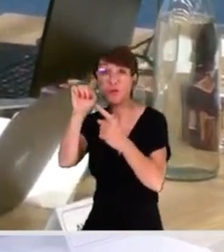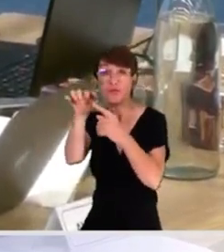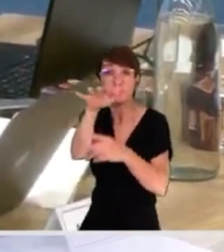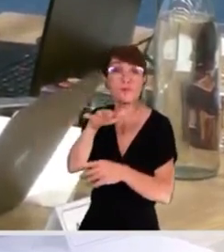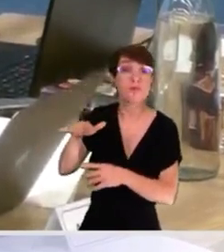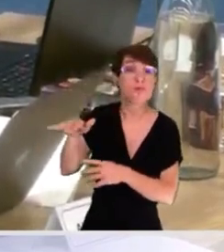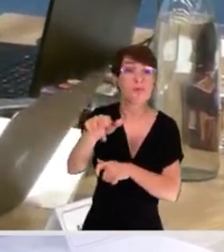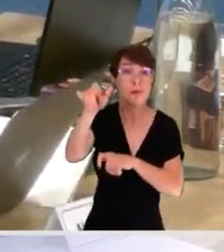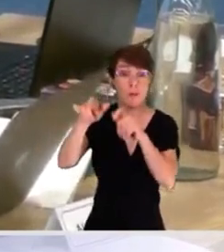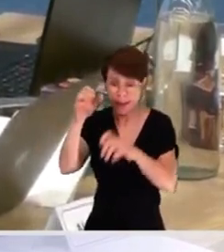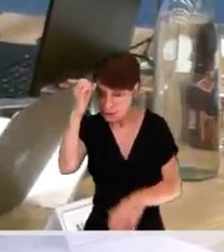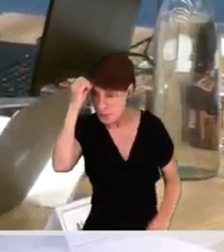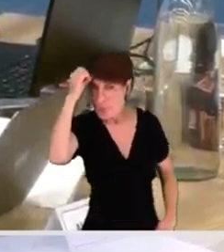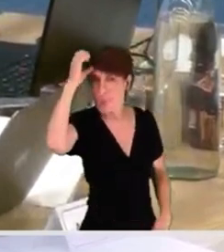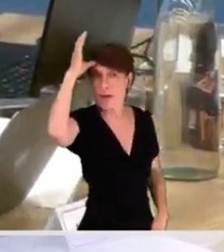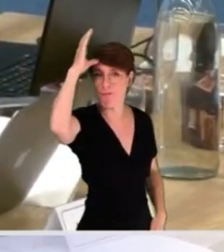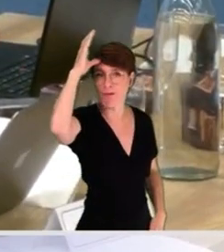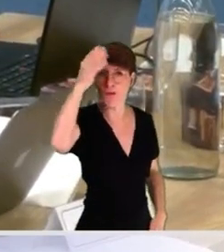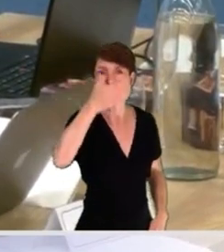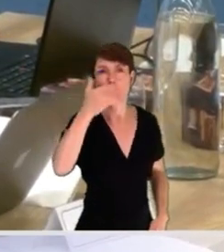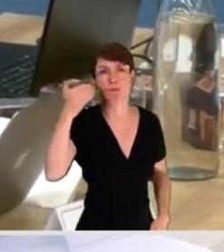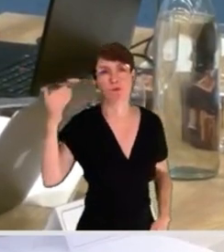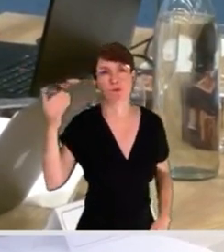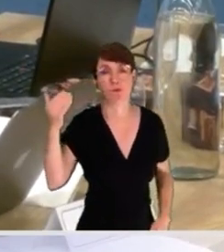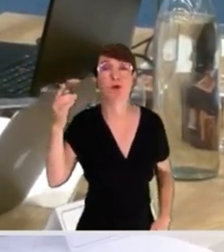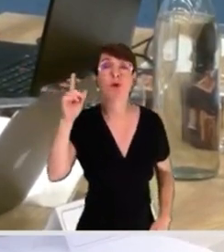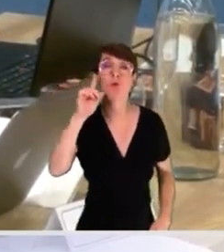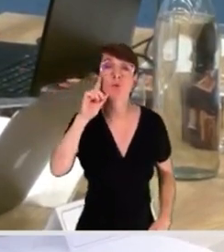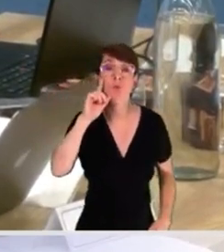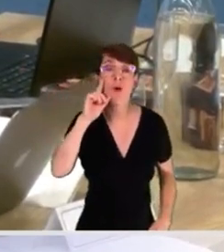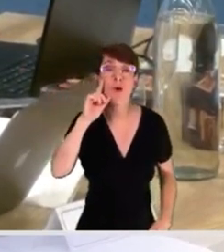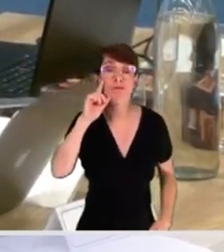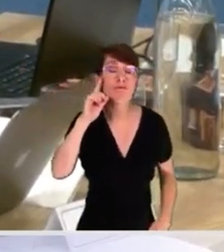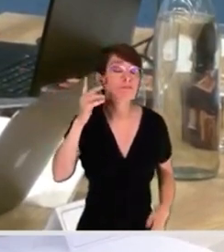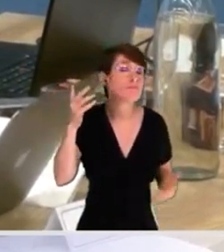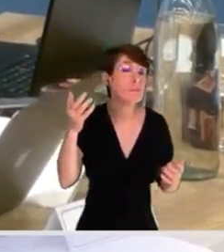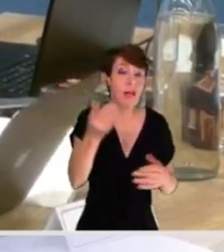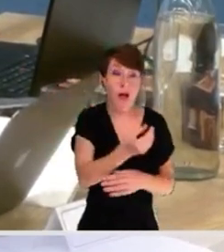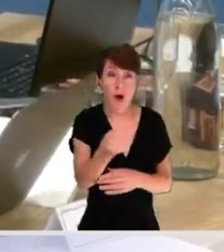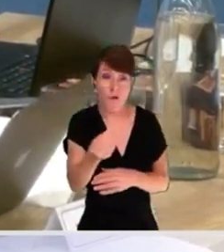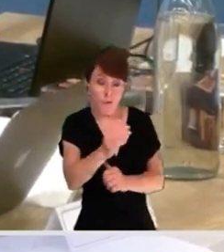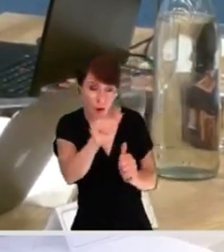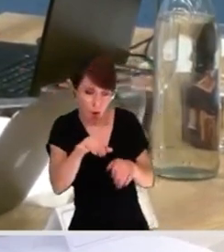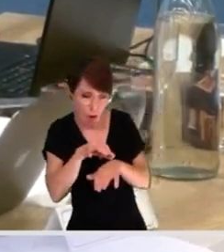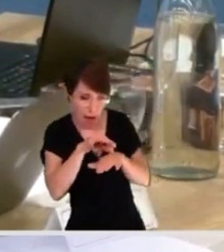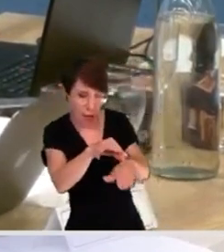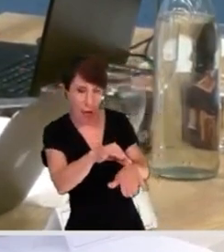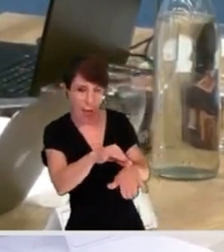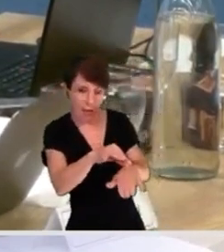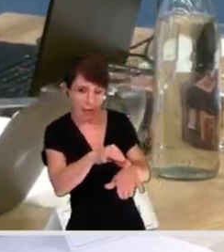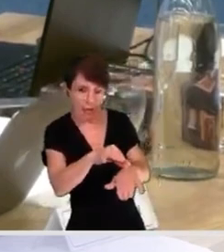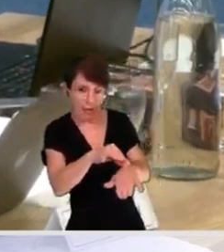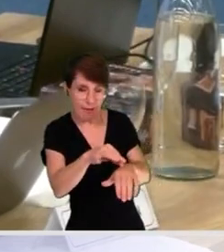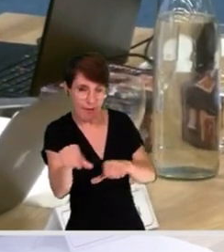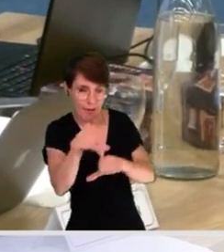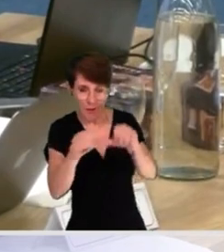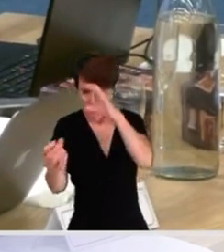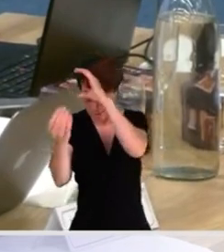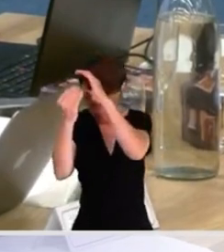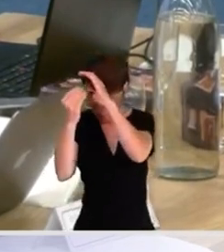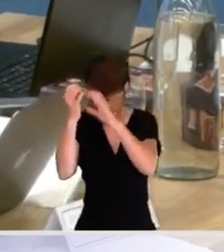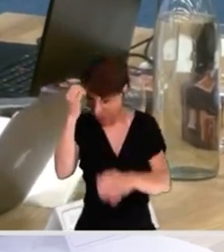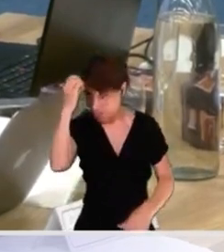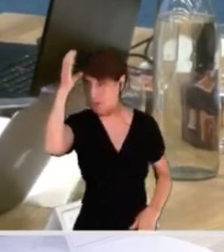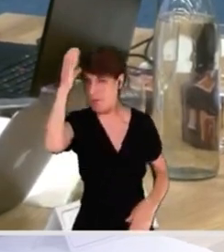dans ce domaine, parce que tout ce qui doit être connu pour accompagner les enfants, c'est ça